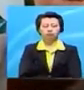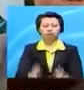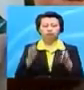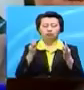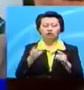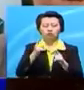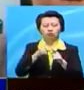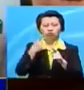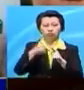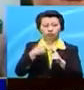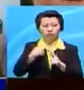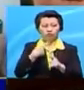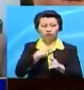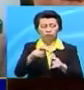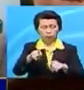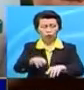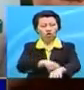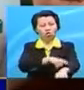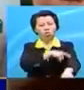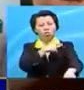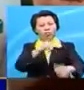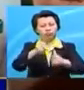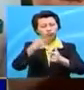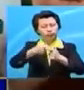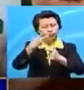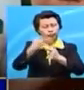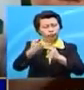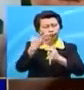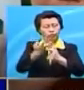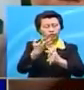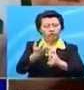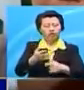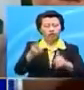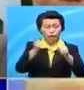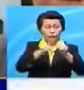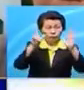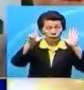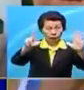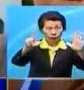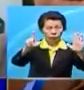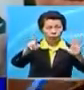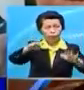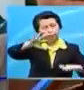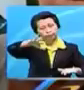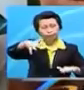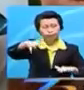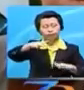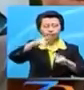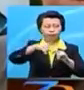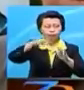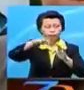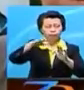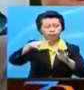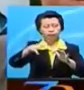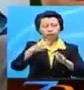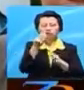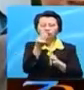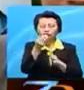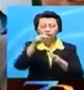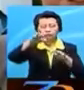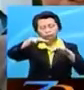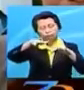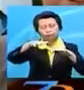bulan-bulan, yang penting adalah kita longer term. First 7 months, it's a slight increase, a small, moderate increase, very small,